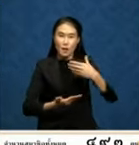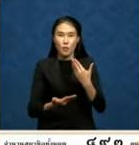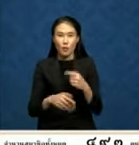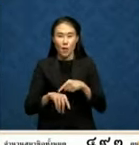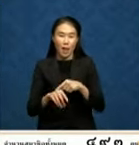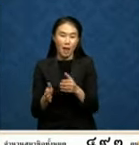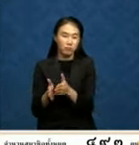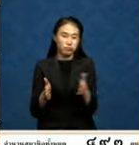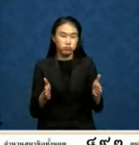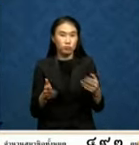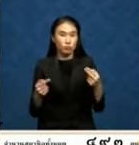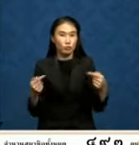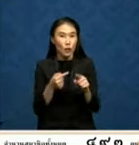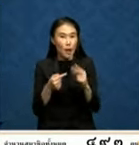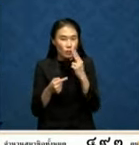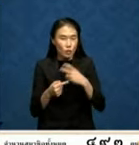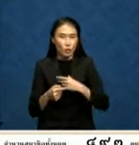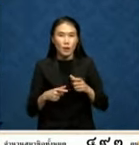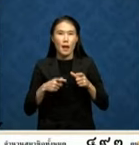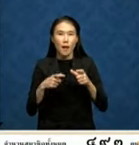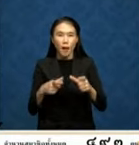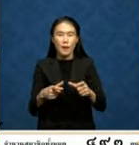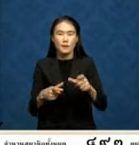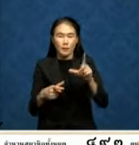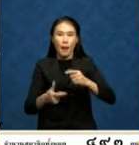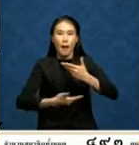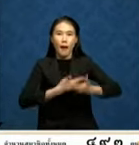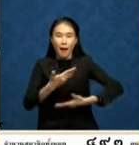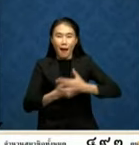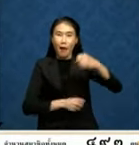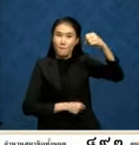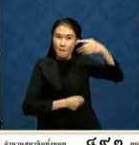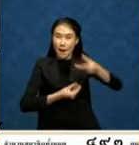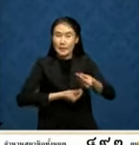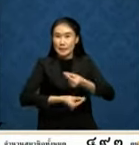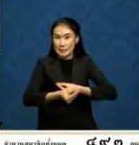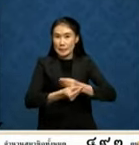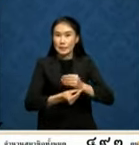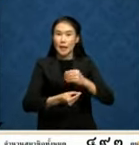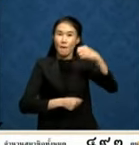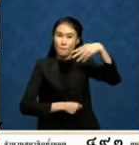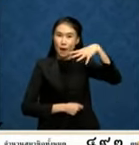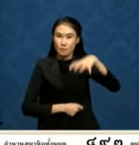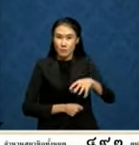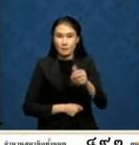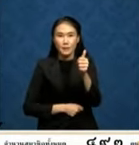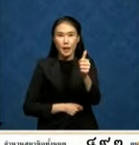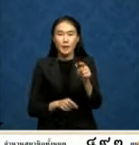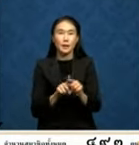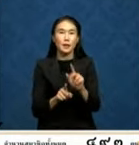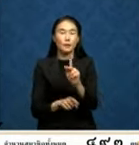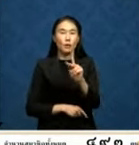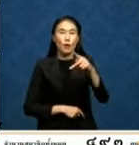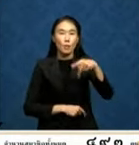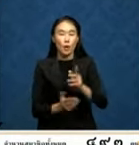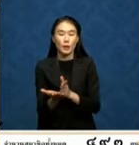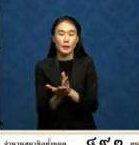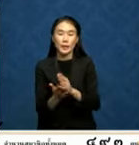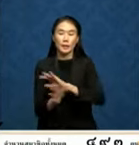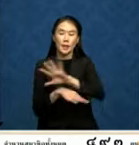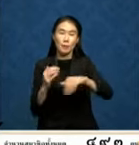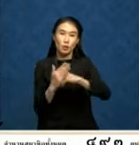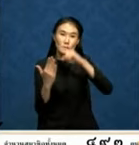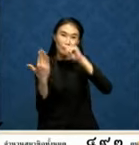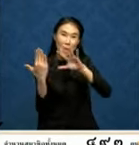ลาในการเชื่อมต่อให้สามารถจำหน่ายไฟฟ้าได้และให้สำนักงานกกพ.ประจำเขตทั้ง13เขตทั่วประ